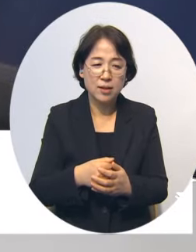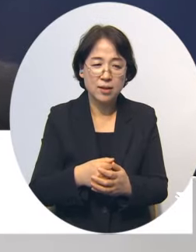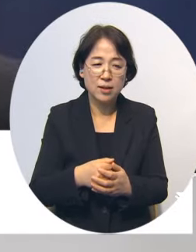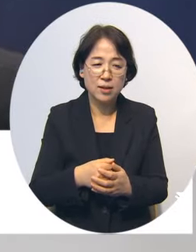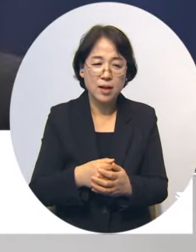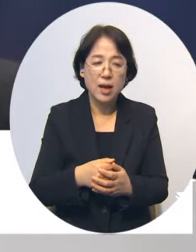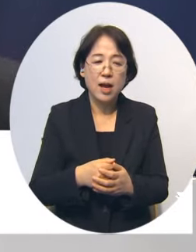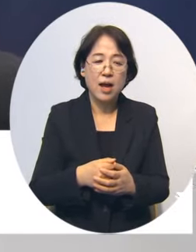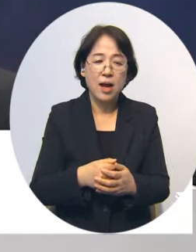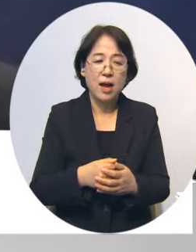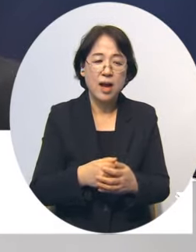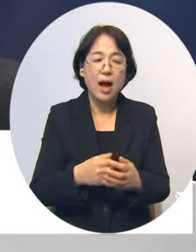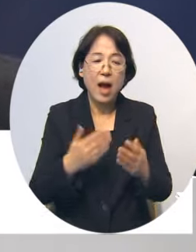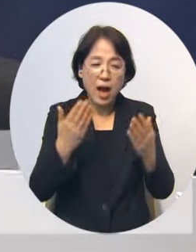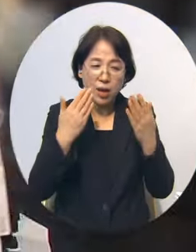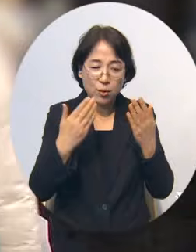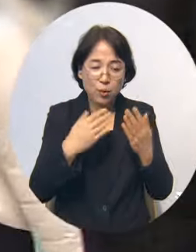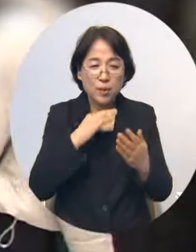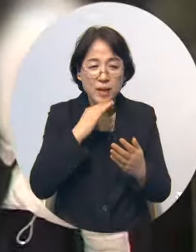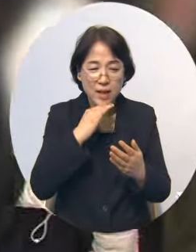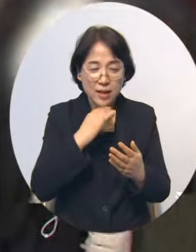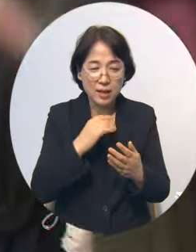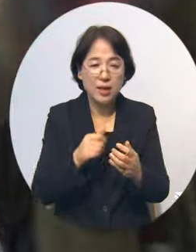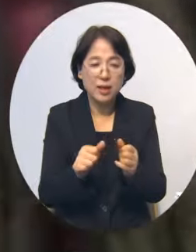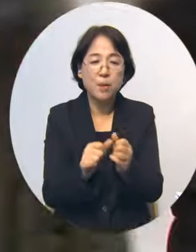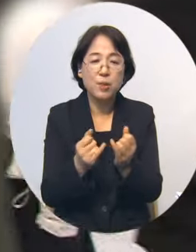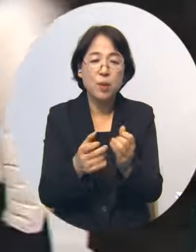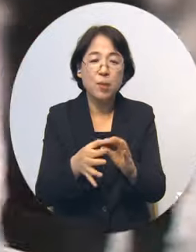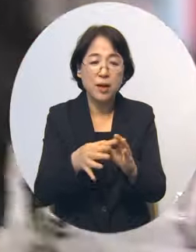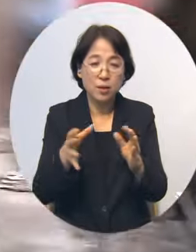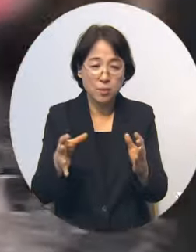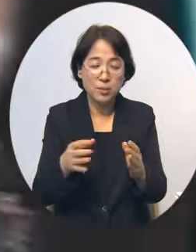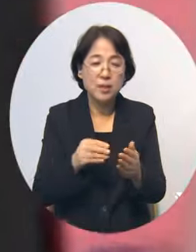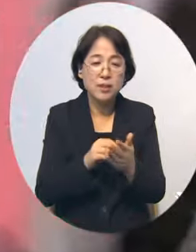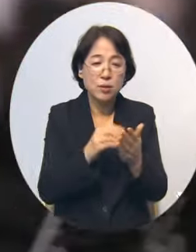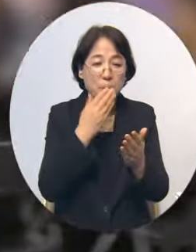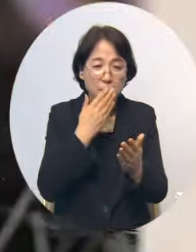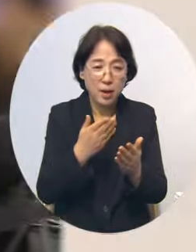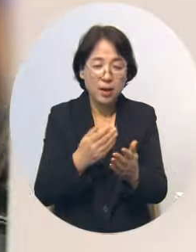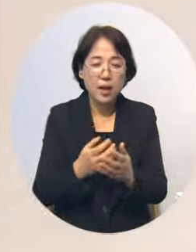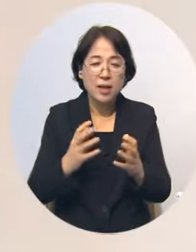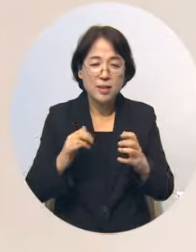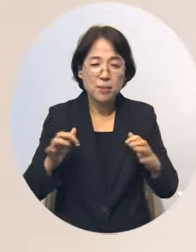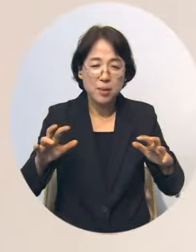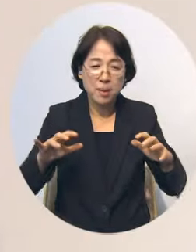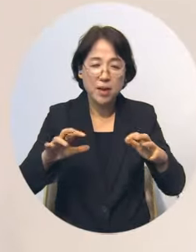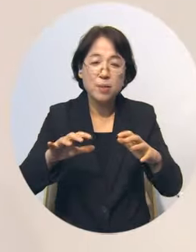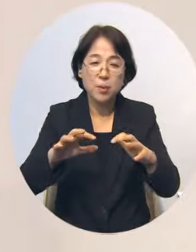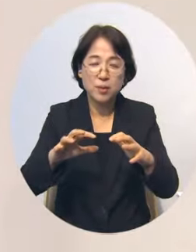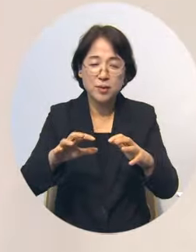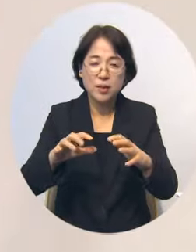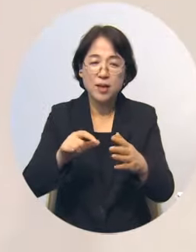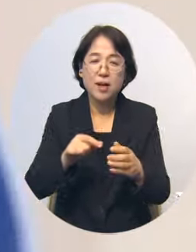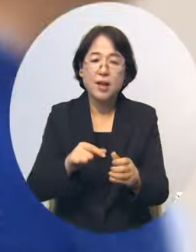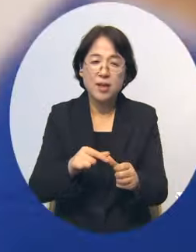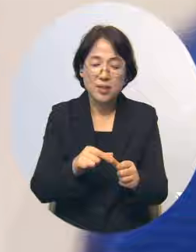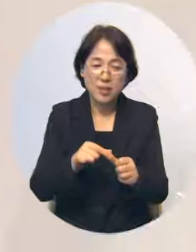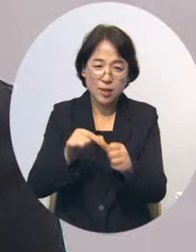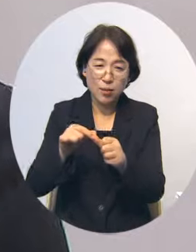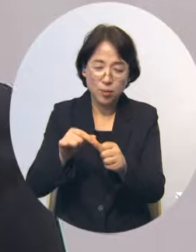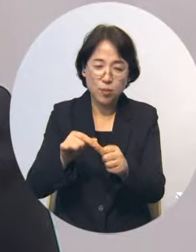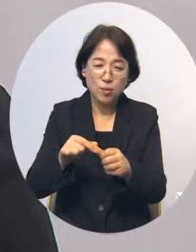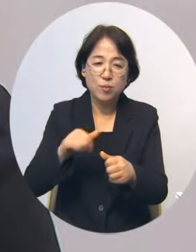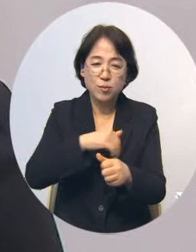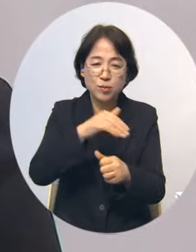관계없이 다 지원이 가능하시고요 예상보다 많이 몰린 인파는 여의치 않은 채용시장 분위기를 실감케